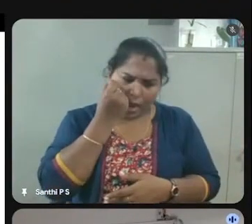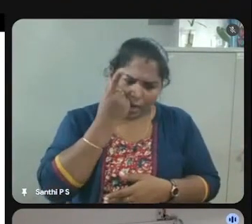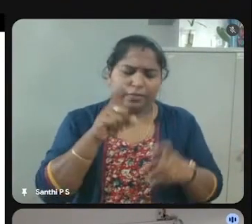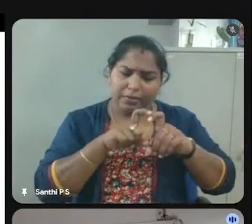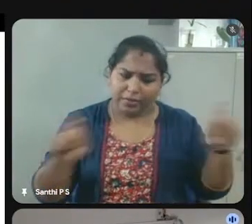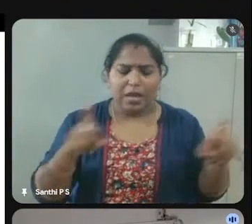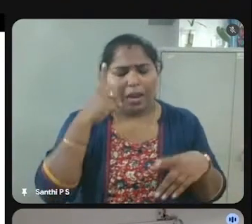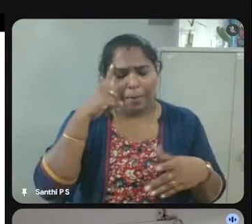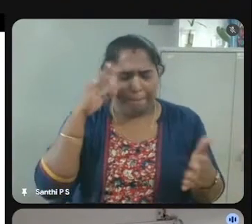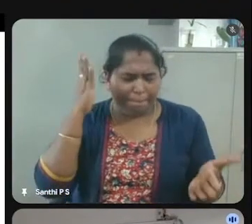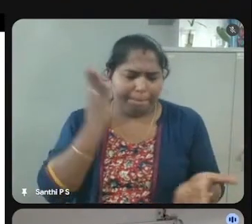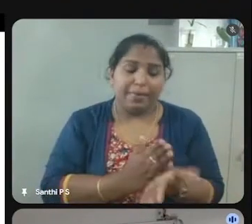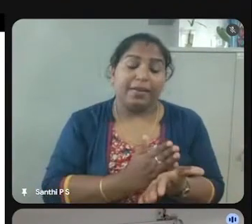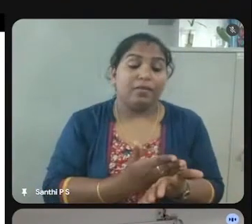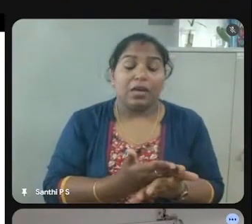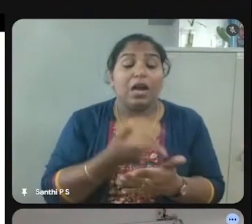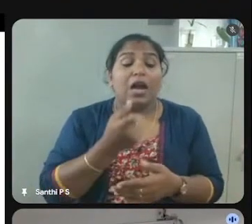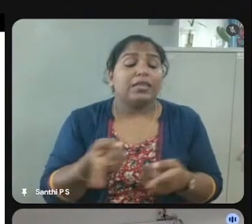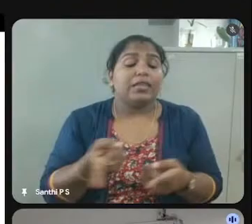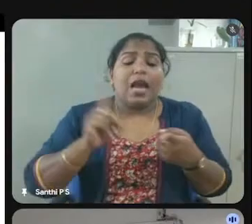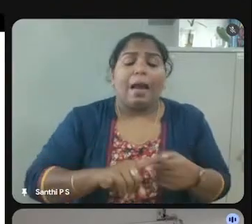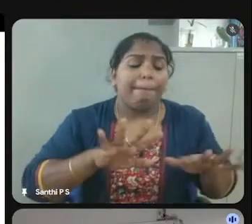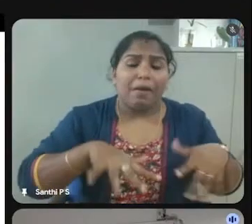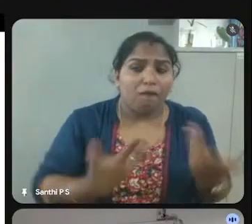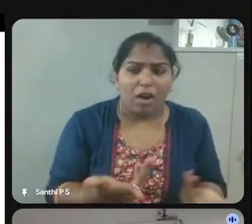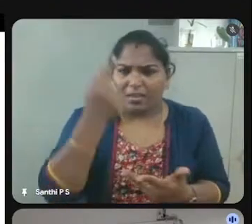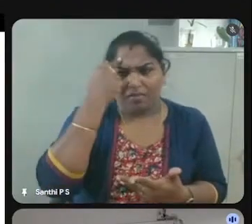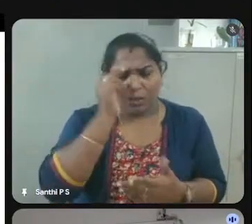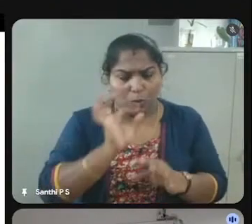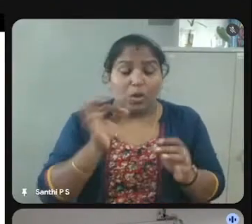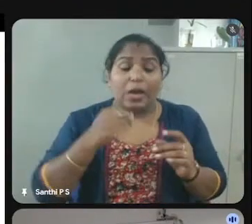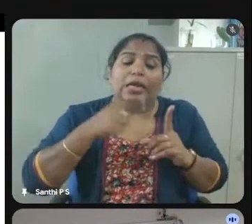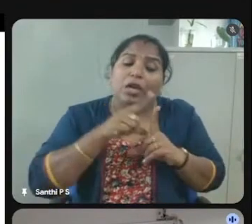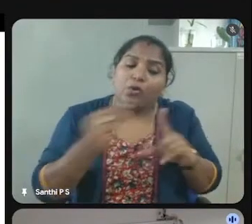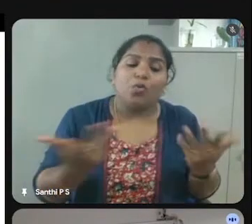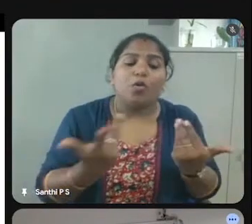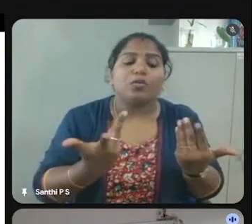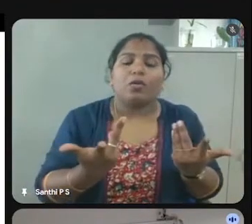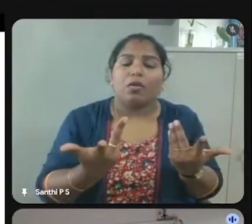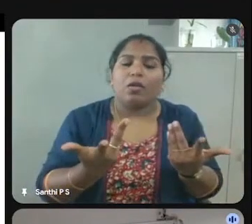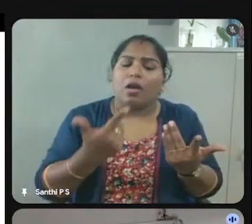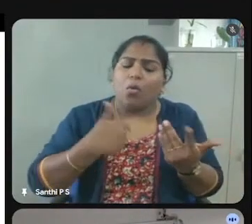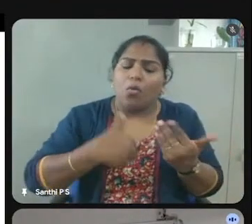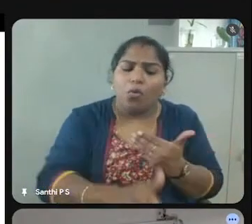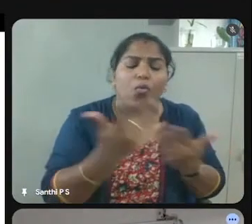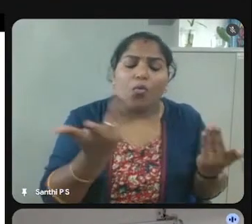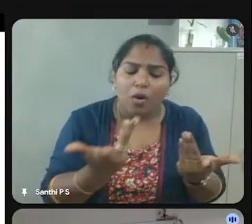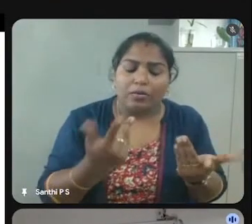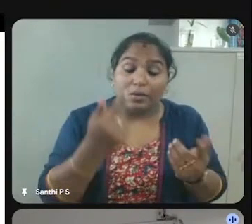സാധിക്കില്ല. എന്തുകൊണ്ട് എനിക്കത് വന്നു എന്നുള്ളതിൽ കവിഞ്ഞ് എനിക്ക് എന്ത് ചെയ്യാൻ പറ്റും എന്നുള്ളതിന്റെ കാര്യത്തിനകത്താണ് നമ്മൾ എപ്പോഴും ഫോക്കസ്